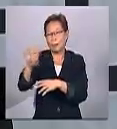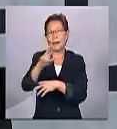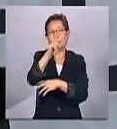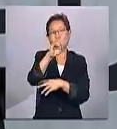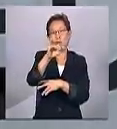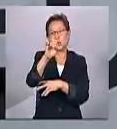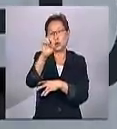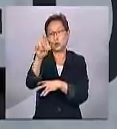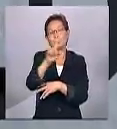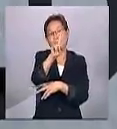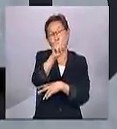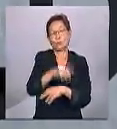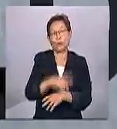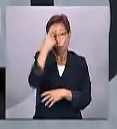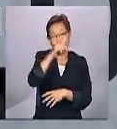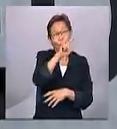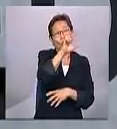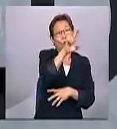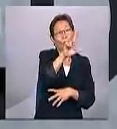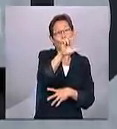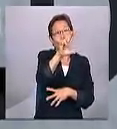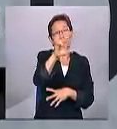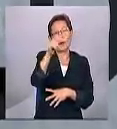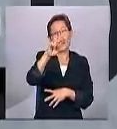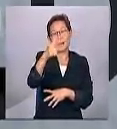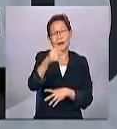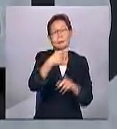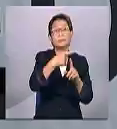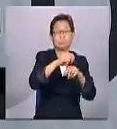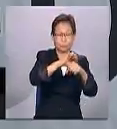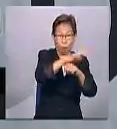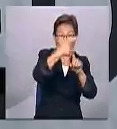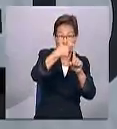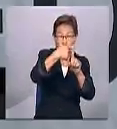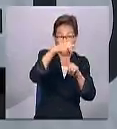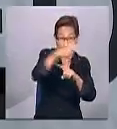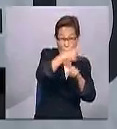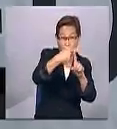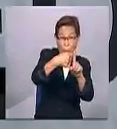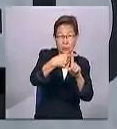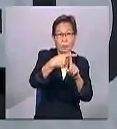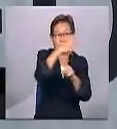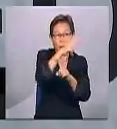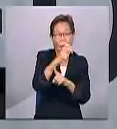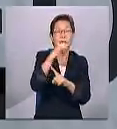1. Untuk Ulu Langat, jumlah kes positif Ulu Langat adalah 300 kes. Semalam